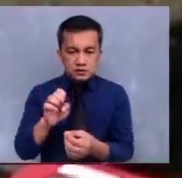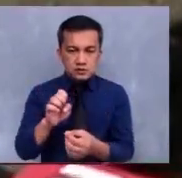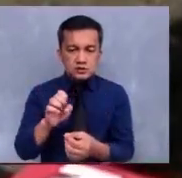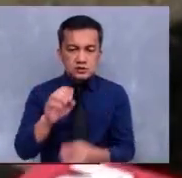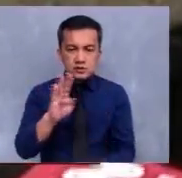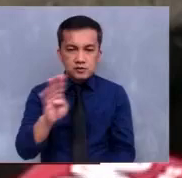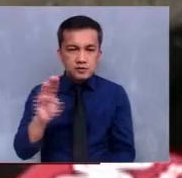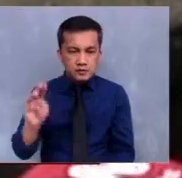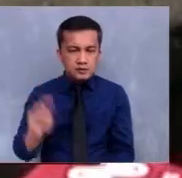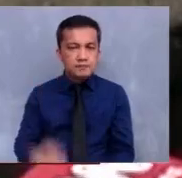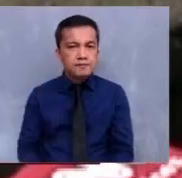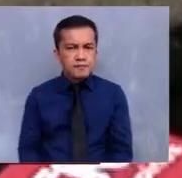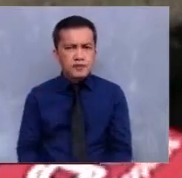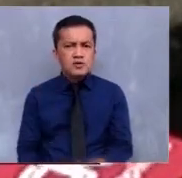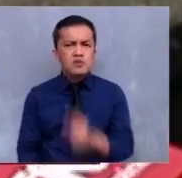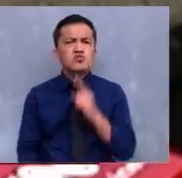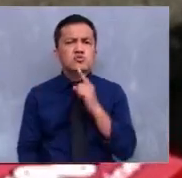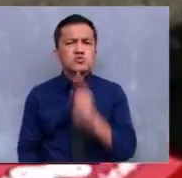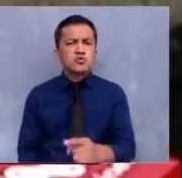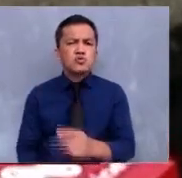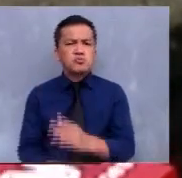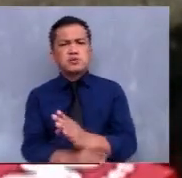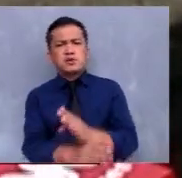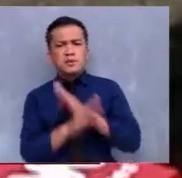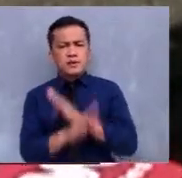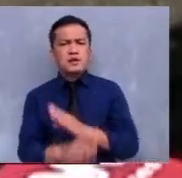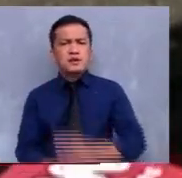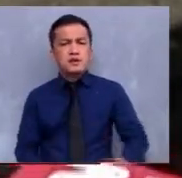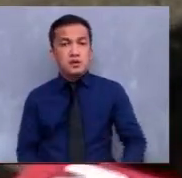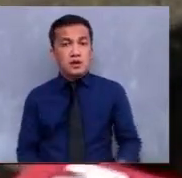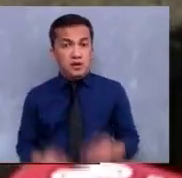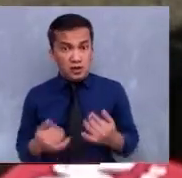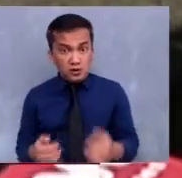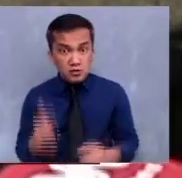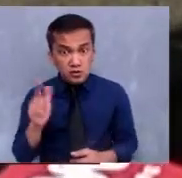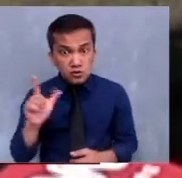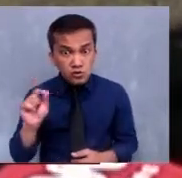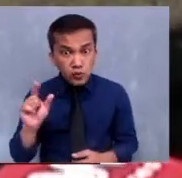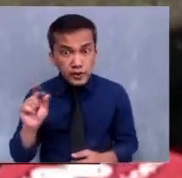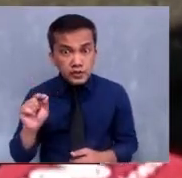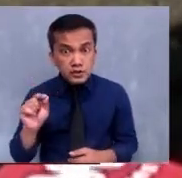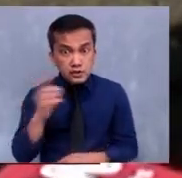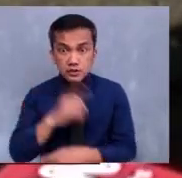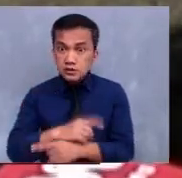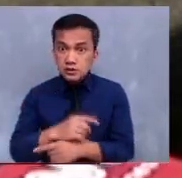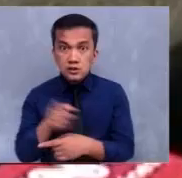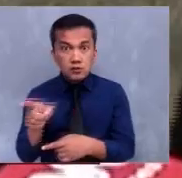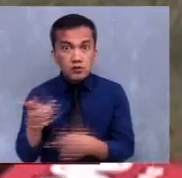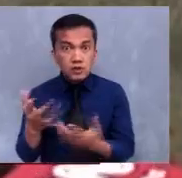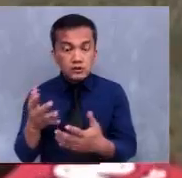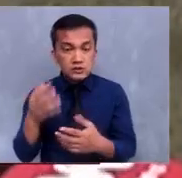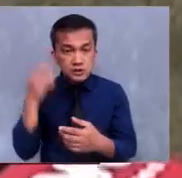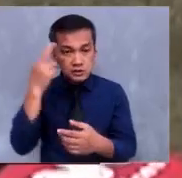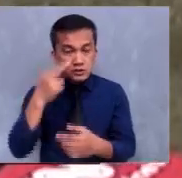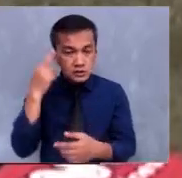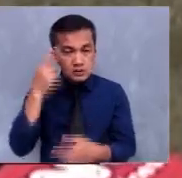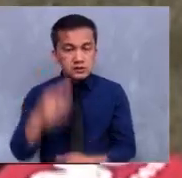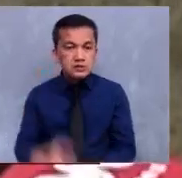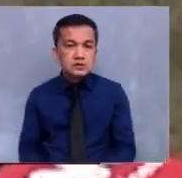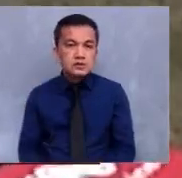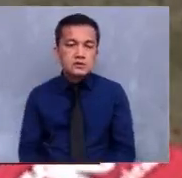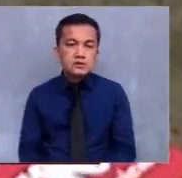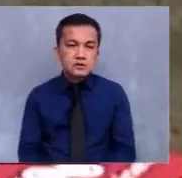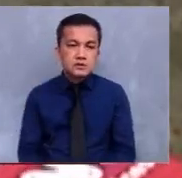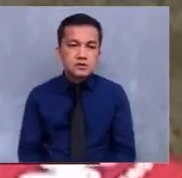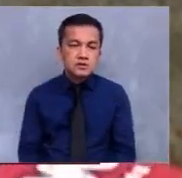Talagang pinipigilan niya. O ngayon, 20 days na, wala na siyang dahilan. Wala nang dahilan si